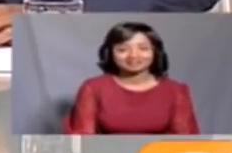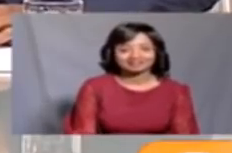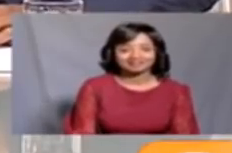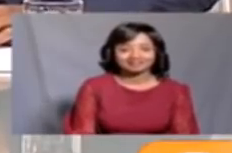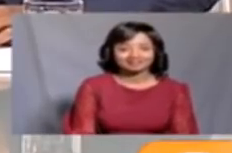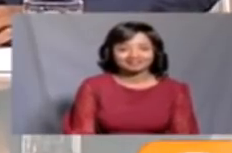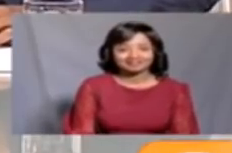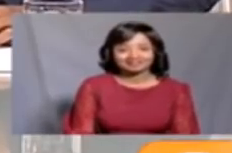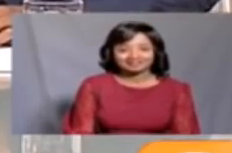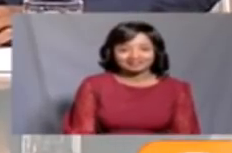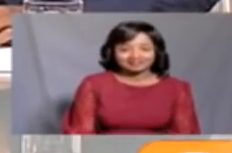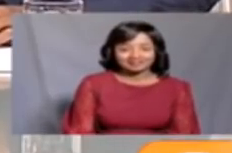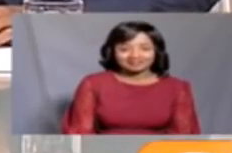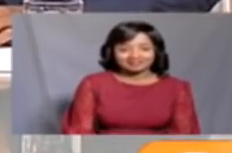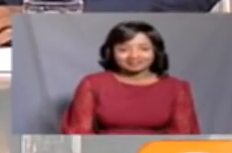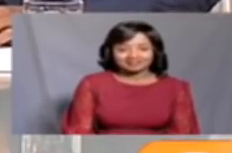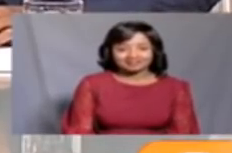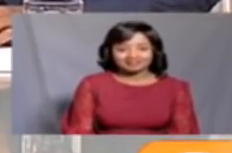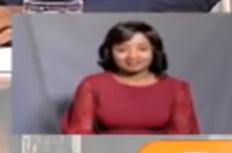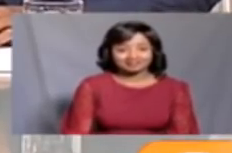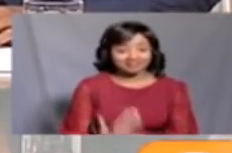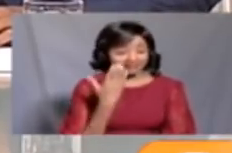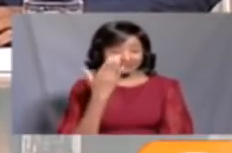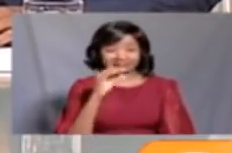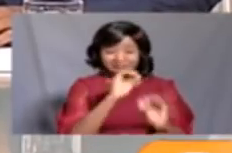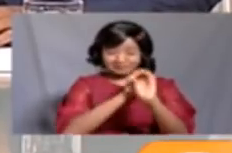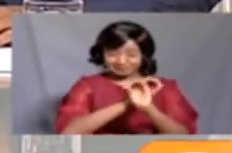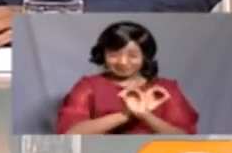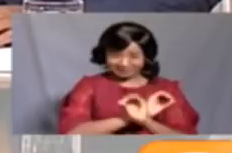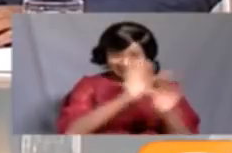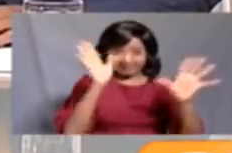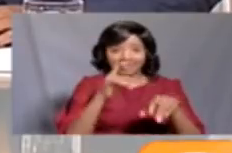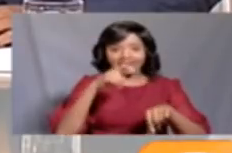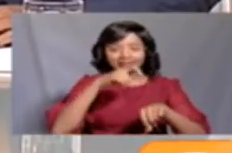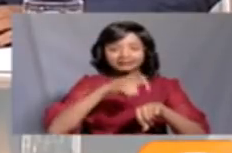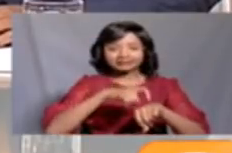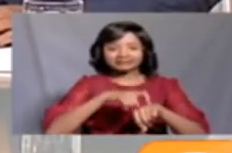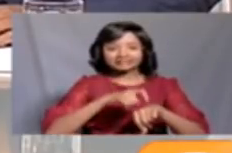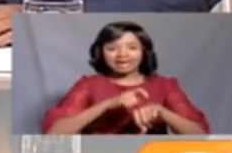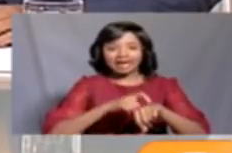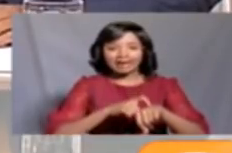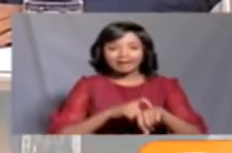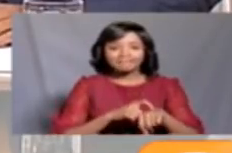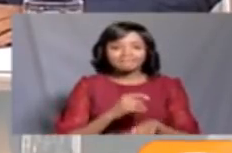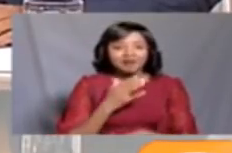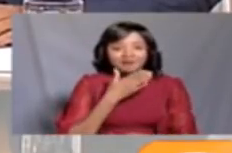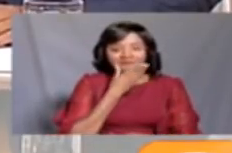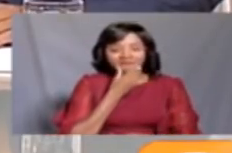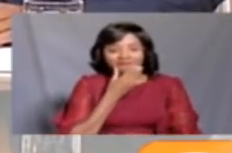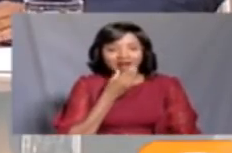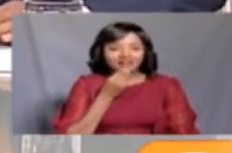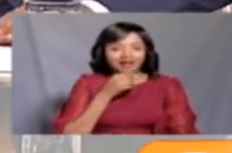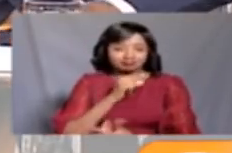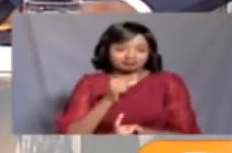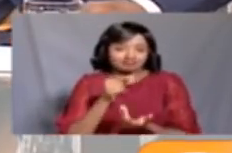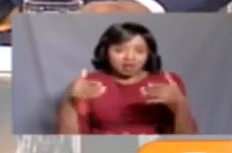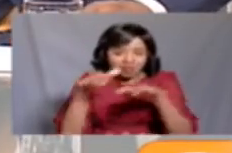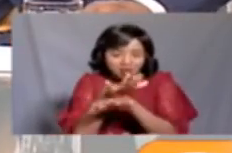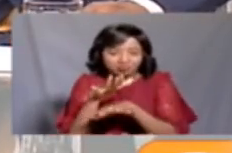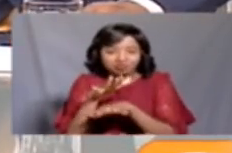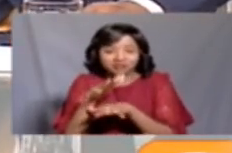Na mgogoro katika chama cha ODM ulionekana wazi wakati wa hafla ya mazishi babake naibu gavana wa Mombasa, pale ambapo mbunge wa Malindi Aisha